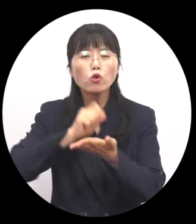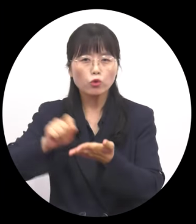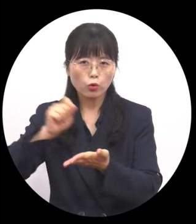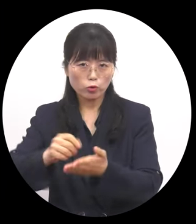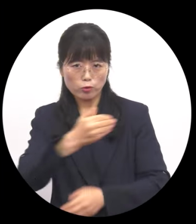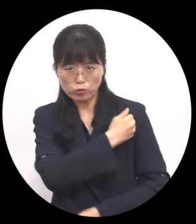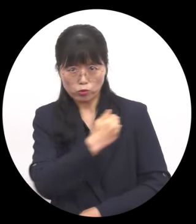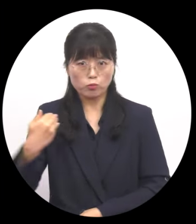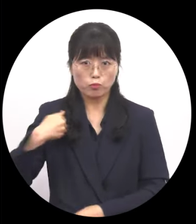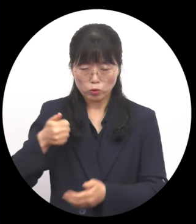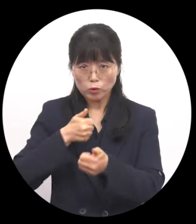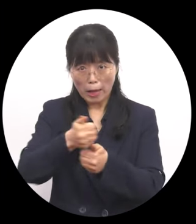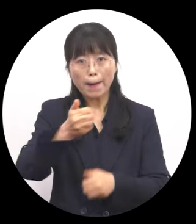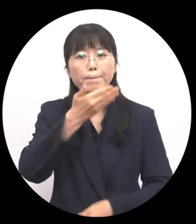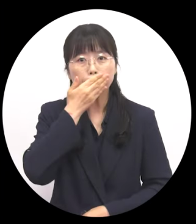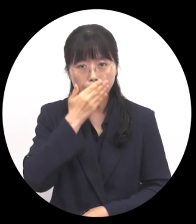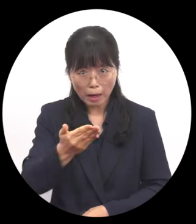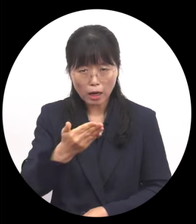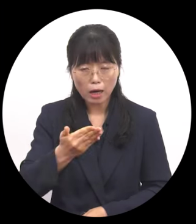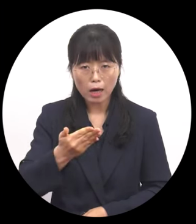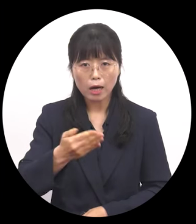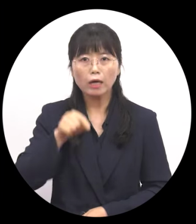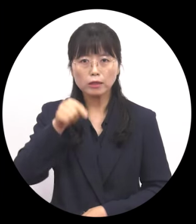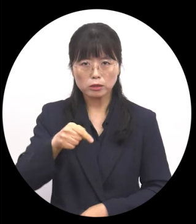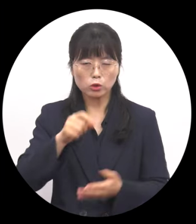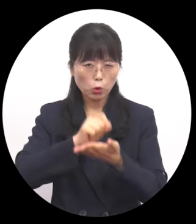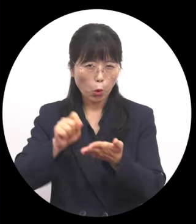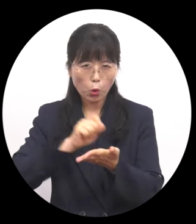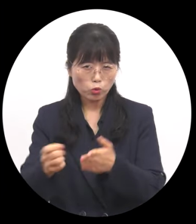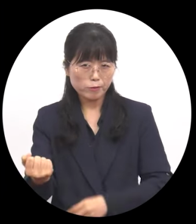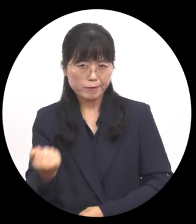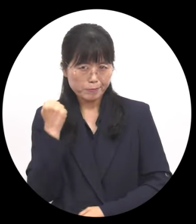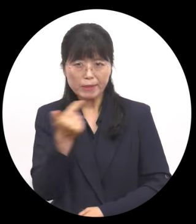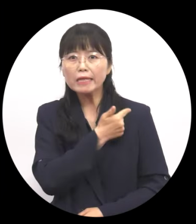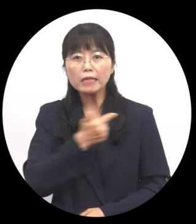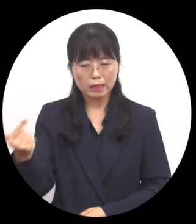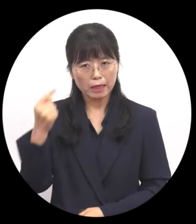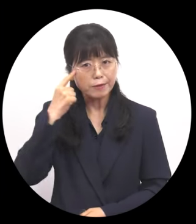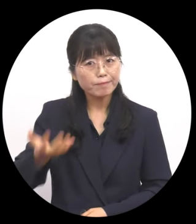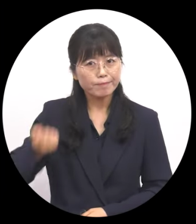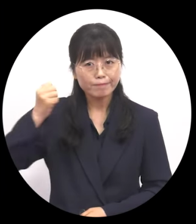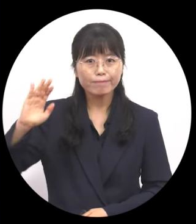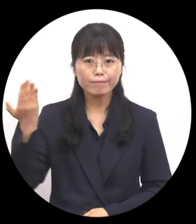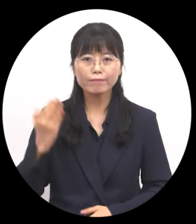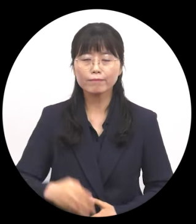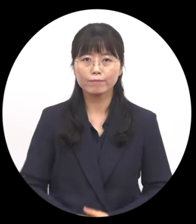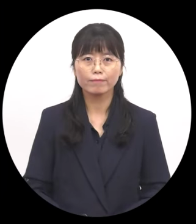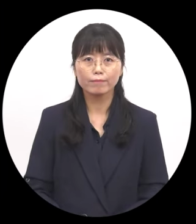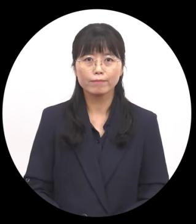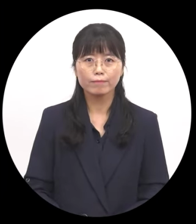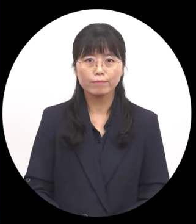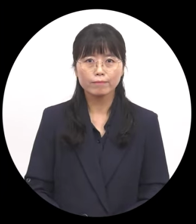논술에서 충분히 역전이 가능하고 논술의 영향력이 크다라고 생각하시면 되겠습니다.